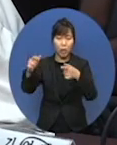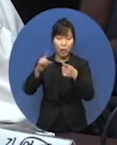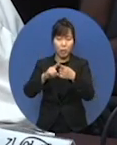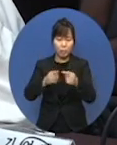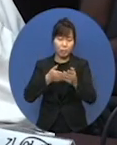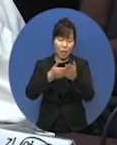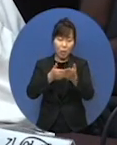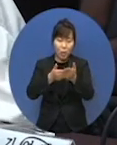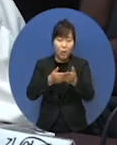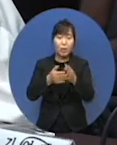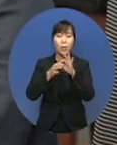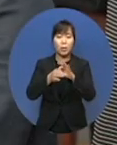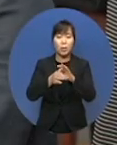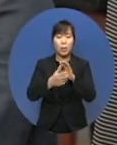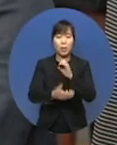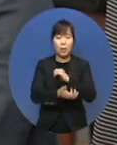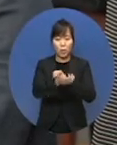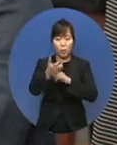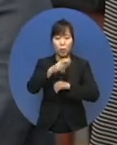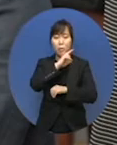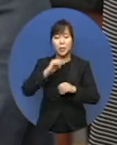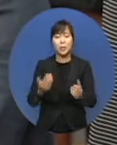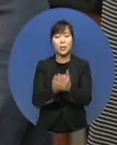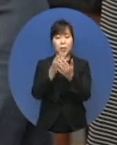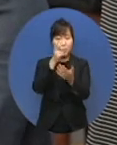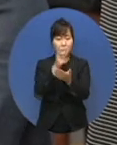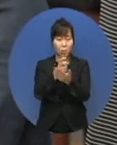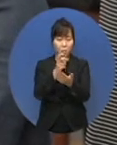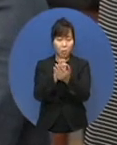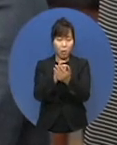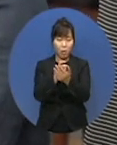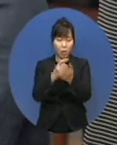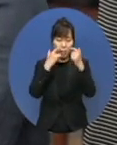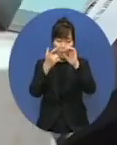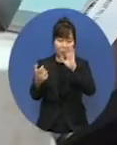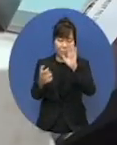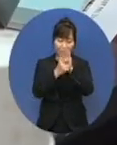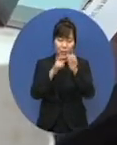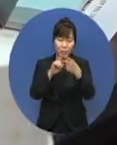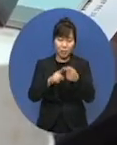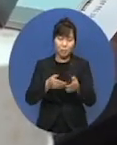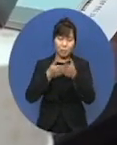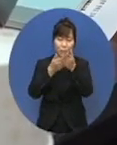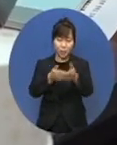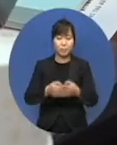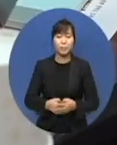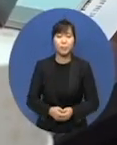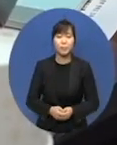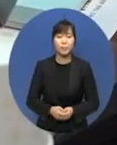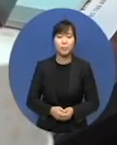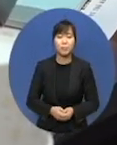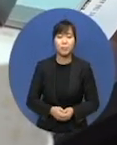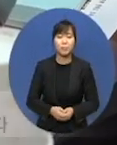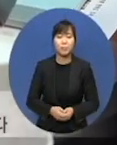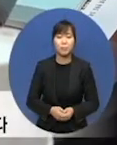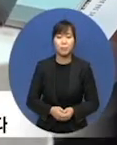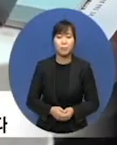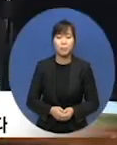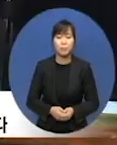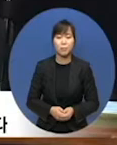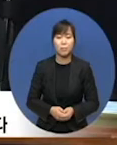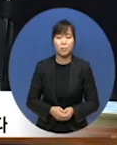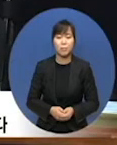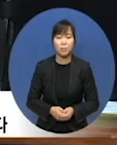이를 그 통역자 이동 편의 증진 법에 명문화 할 것을 촉구하고 나섰습니다 장애인들의